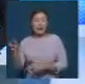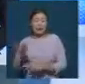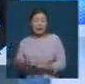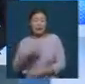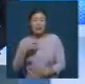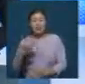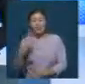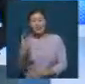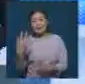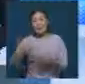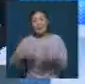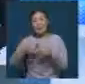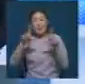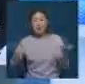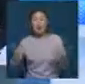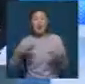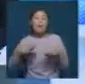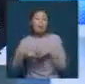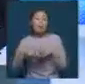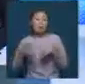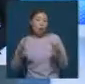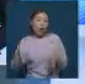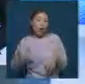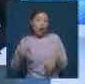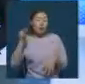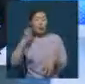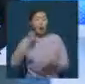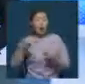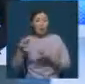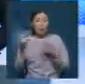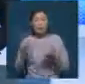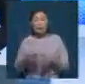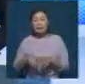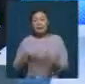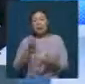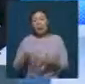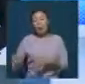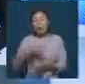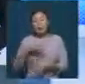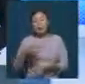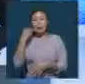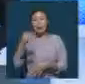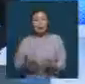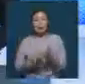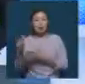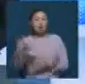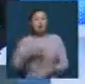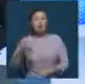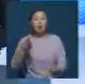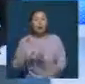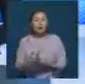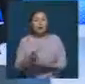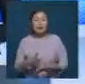Ол 23-ші орта мектептің математика пәні мұғалімі. Тәжірибелі ұстаз биыл қала мен облысты үздік шығып, республикалық